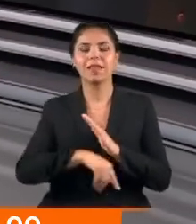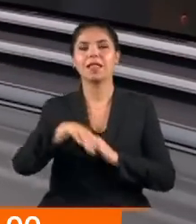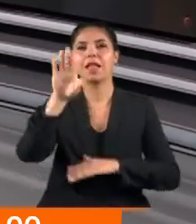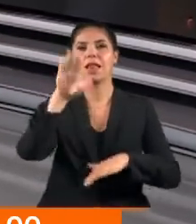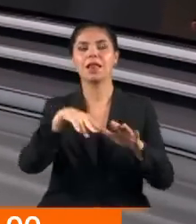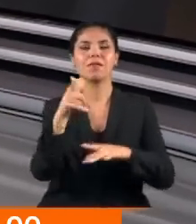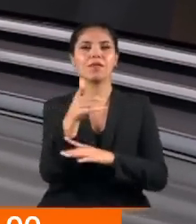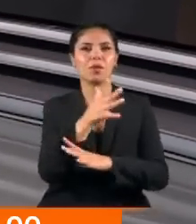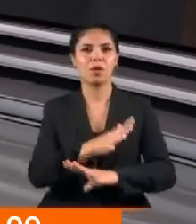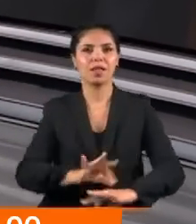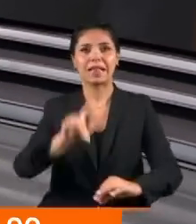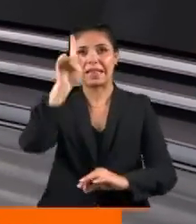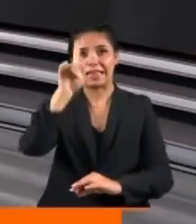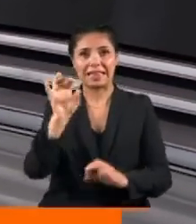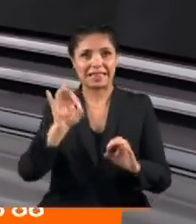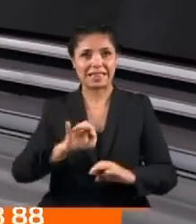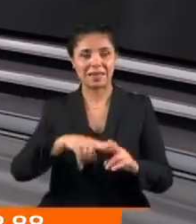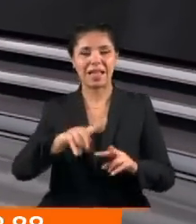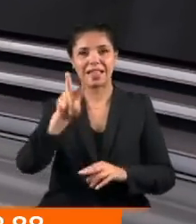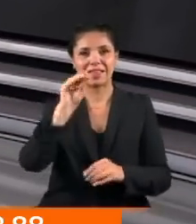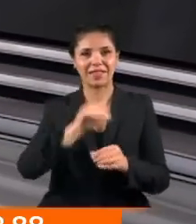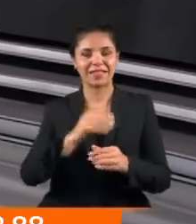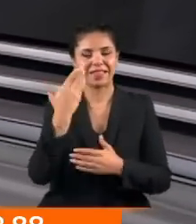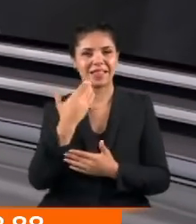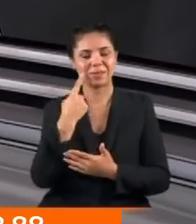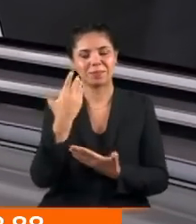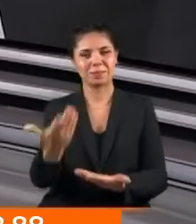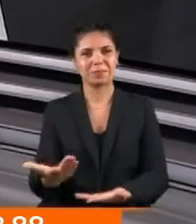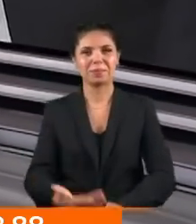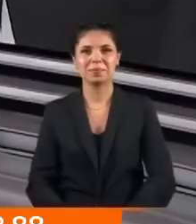tanıtım videosu da hazır ve ilk kez şimdi ATV ekranında.